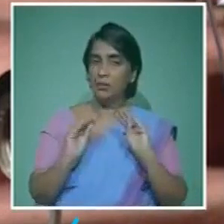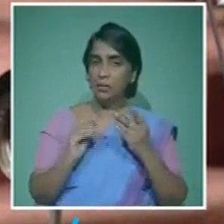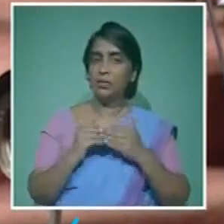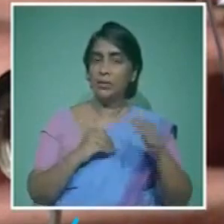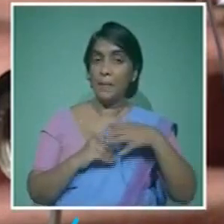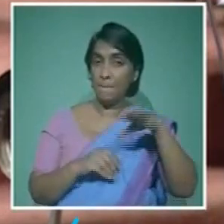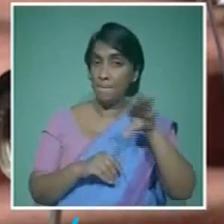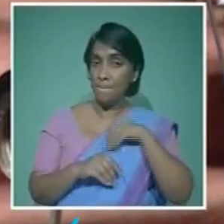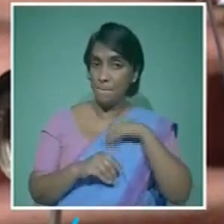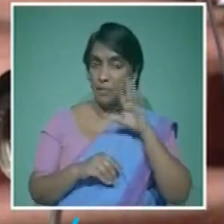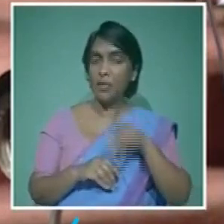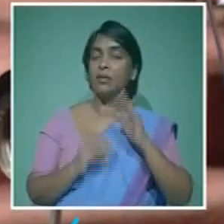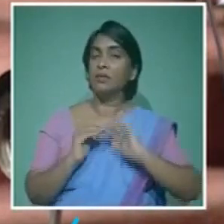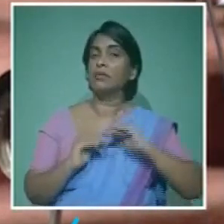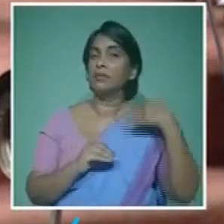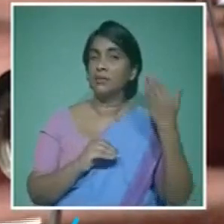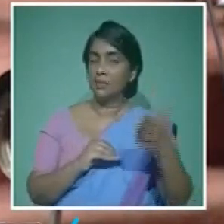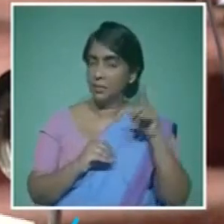ஏற்றுக்கொள்ளப்பட்டு